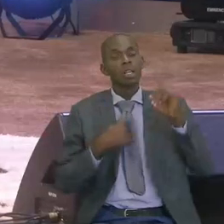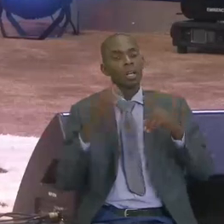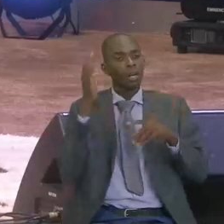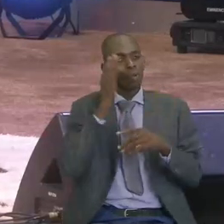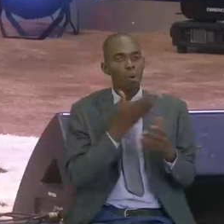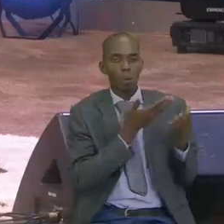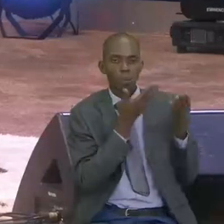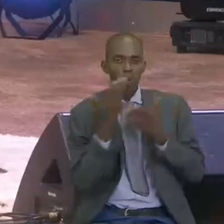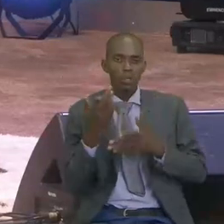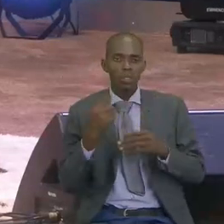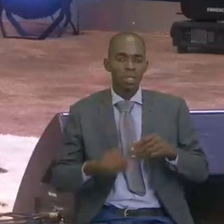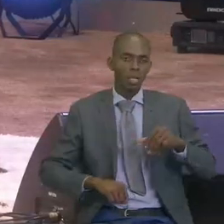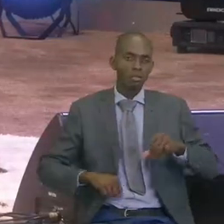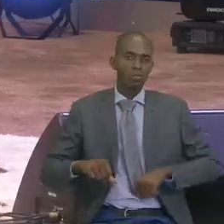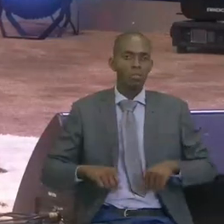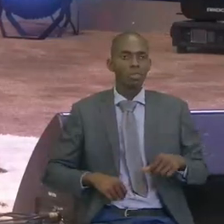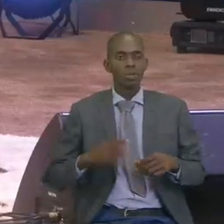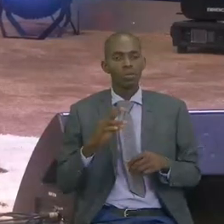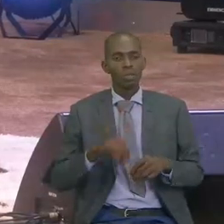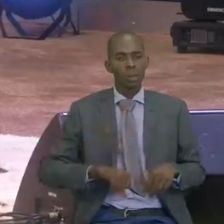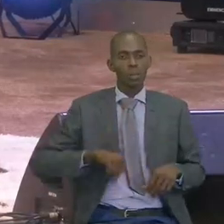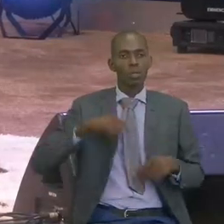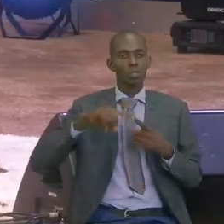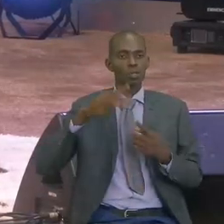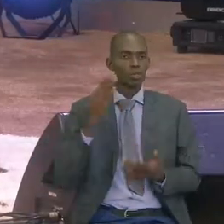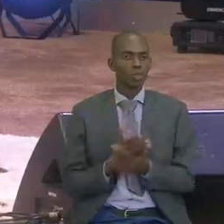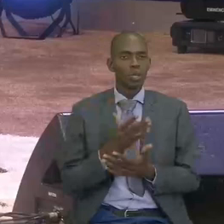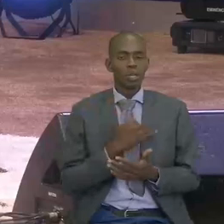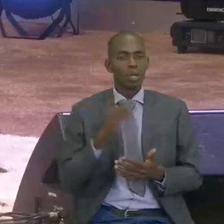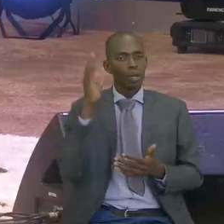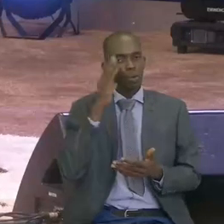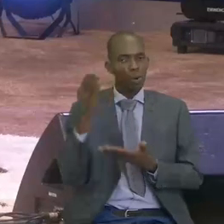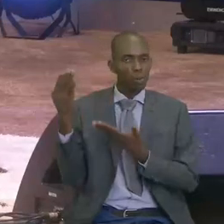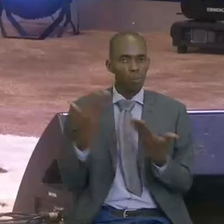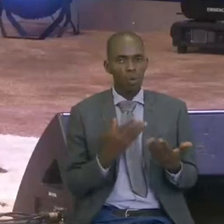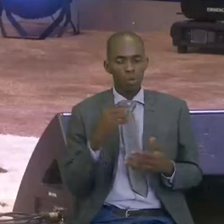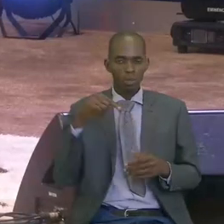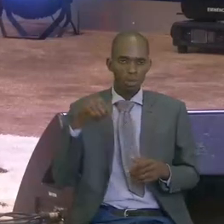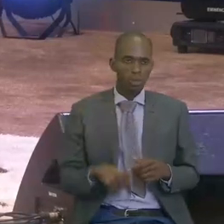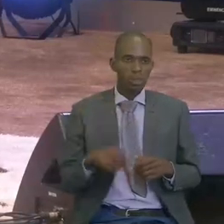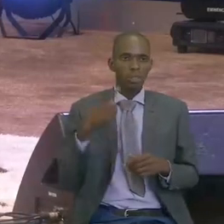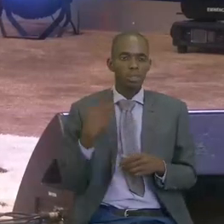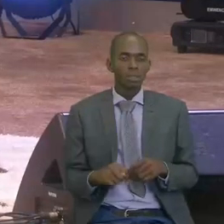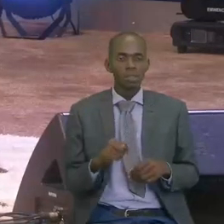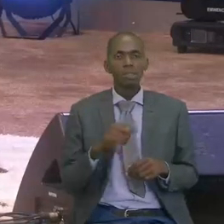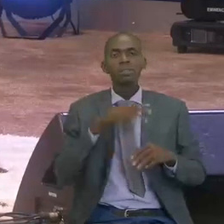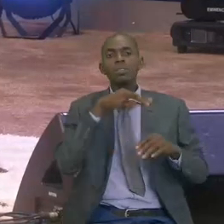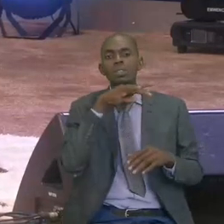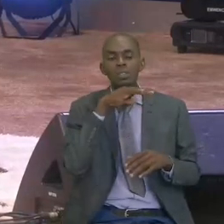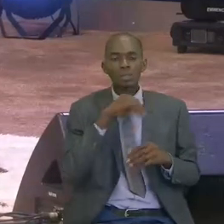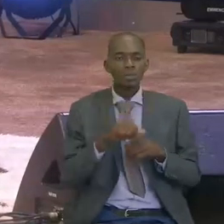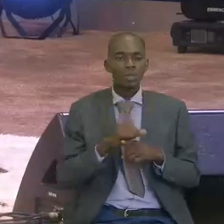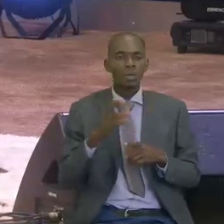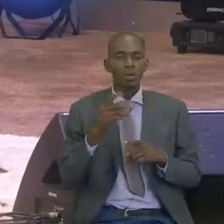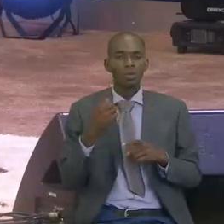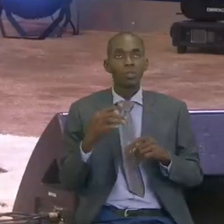ferai cesser l'orgueil des hautains. J'abattrai l'arrogance des tyrans. Je prie